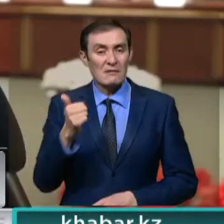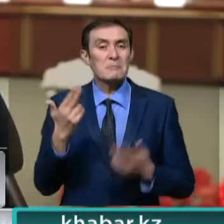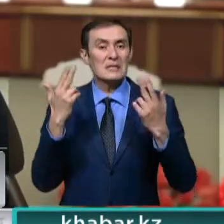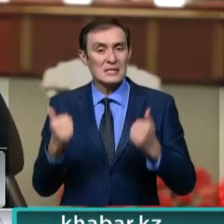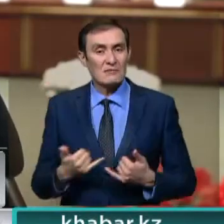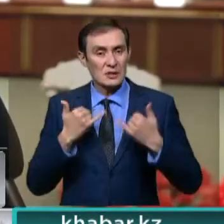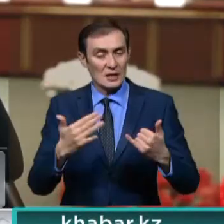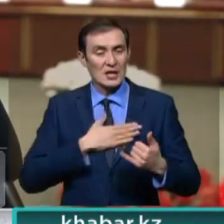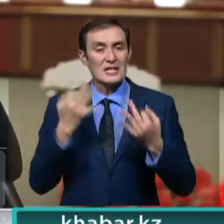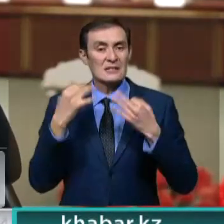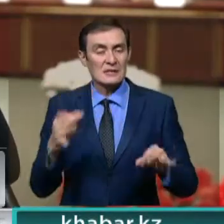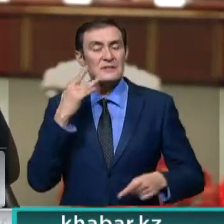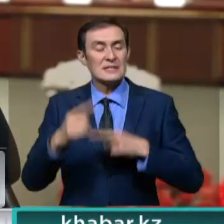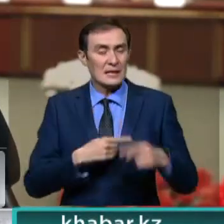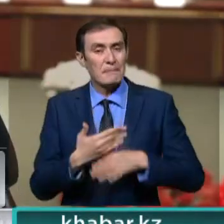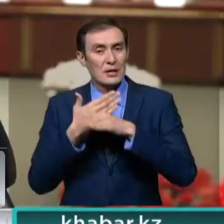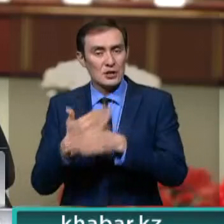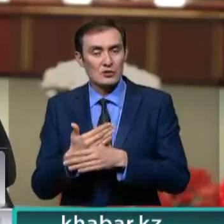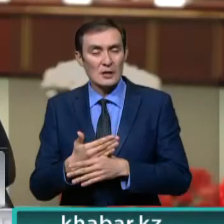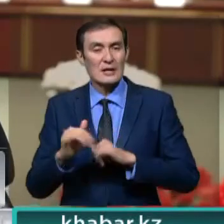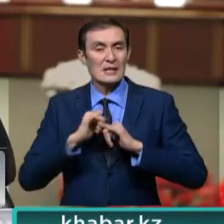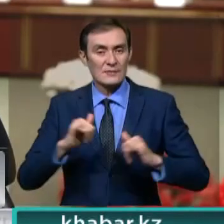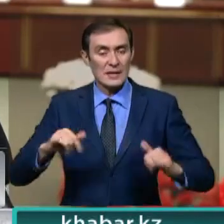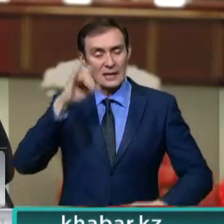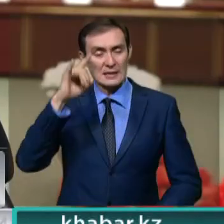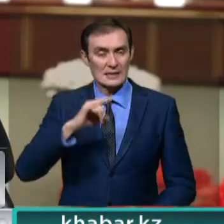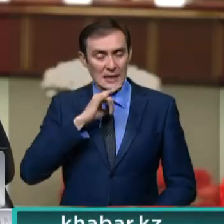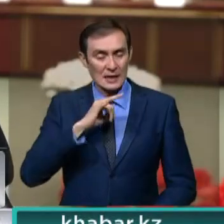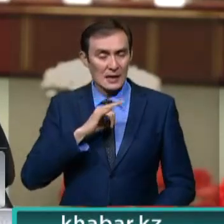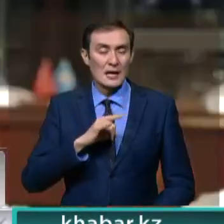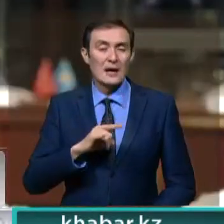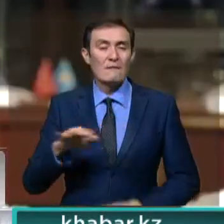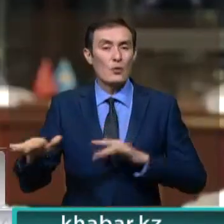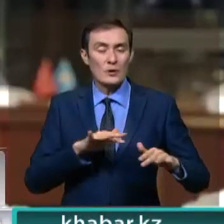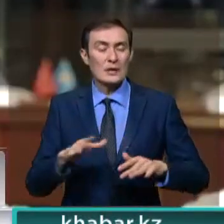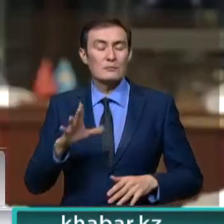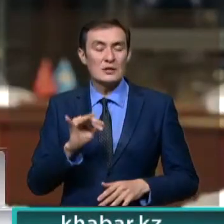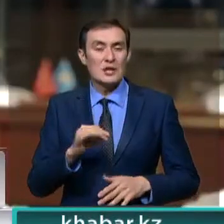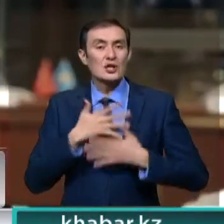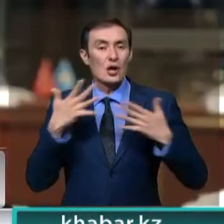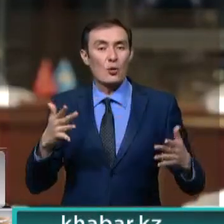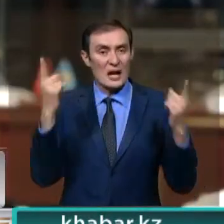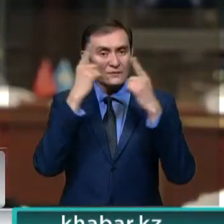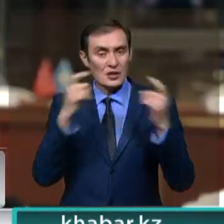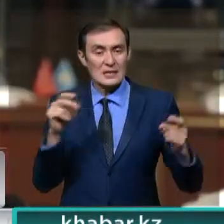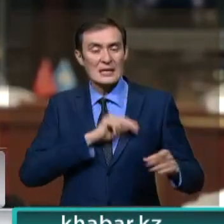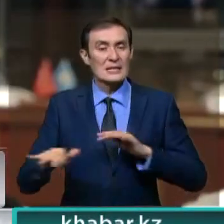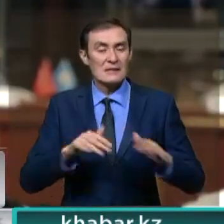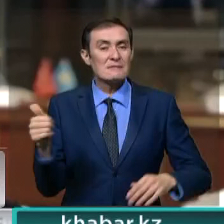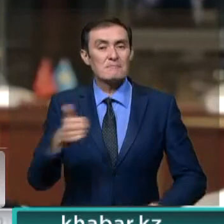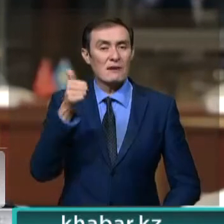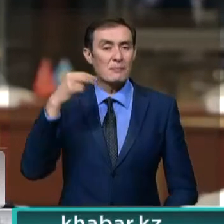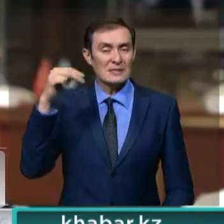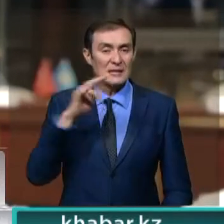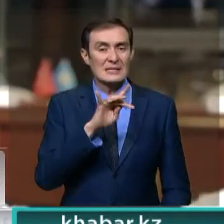признавшее нашу независимость и всегда поддерживающее продвижение Казахстана. В ходе мероприятия также широко освещалась деятельность первого